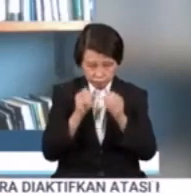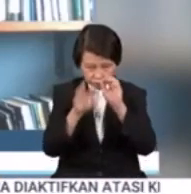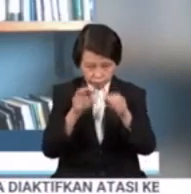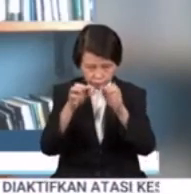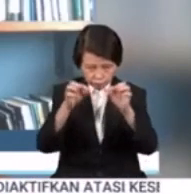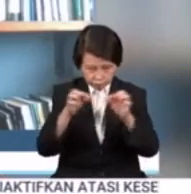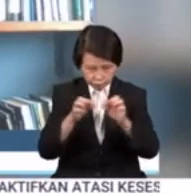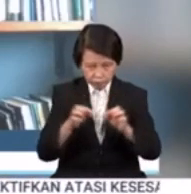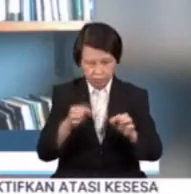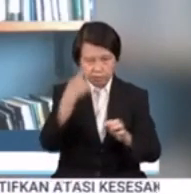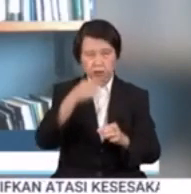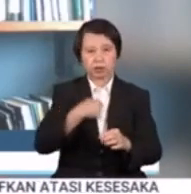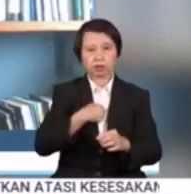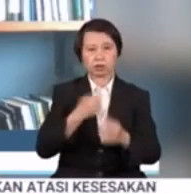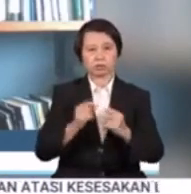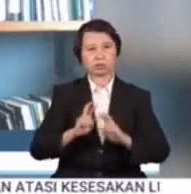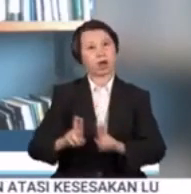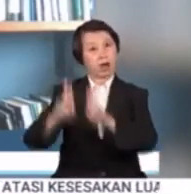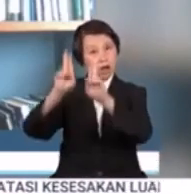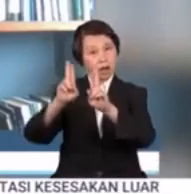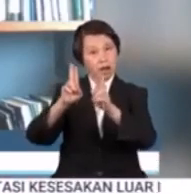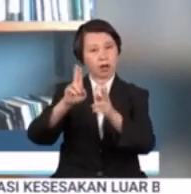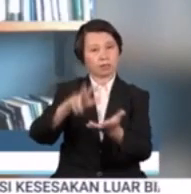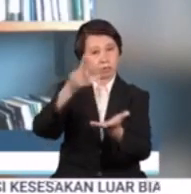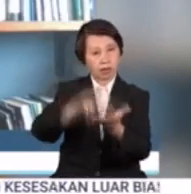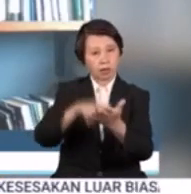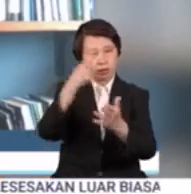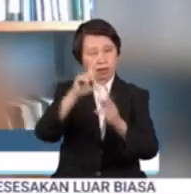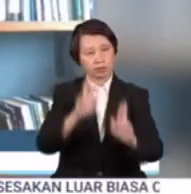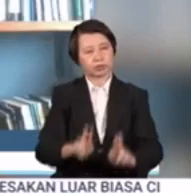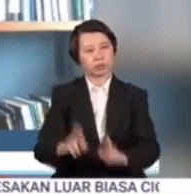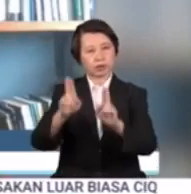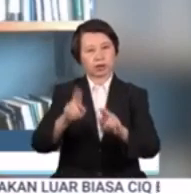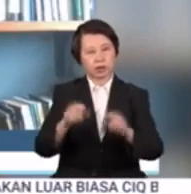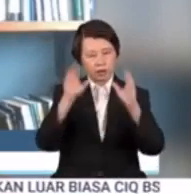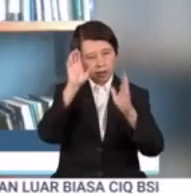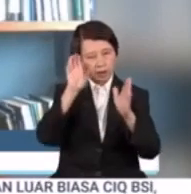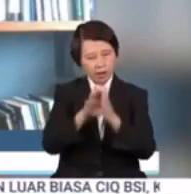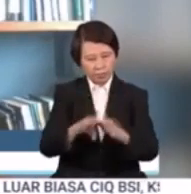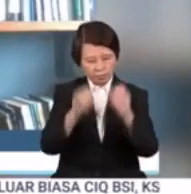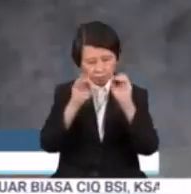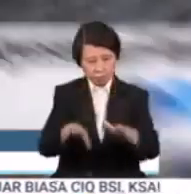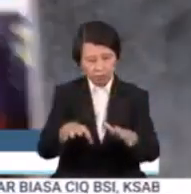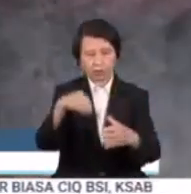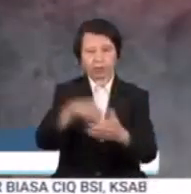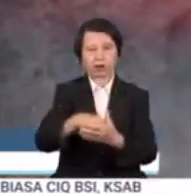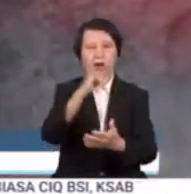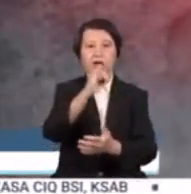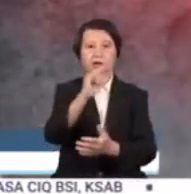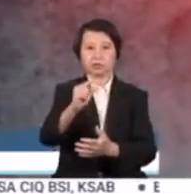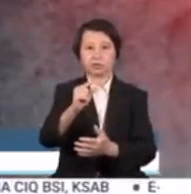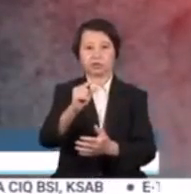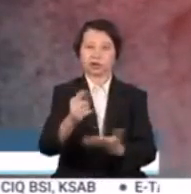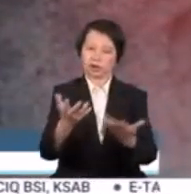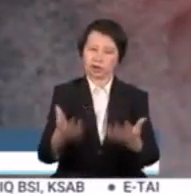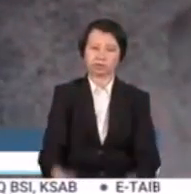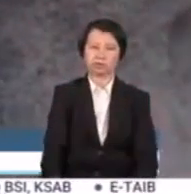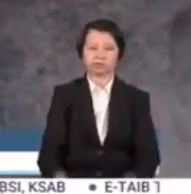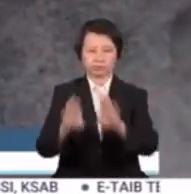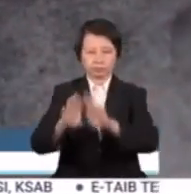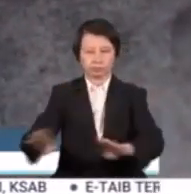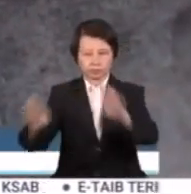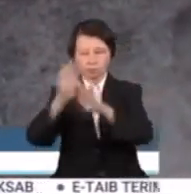kandungan, untuk update status, untuk apa letak gambar dalam Instagram. Berita palsu terbukti